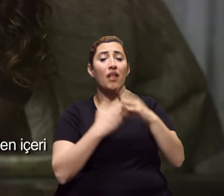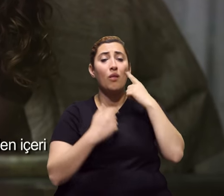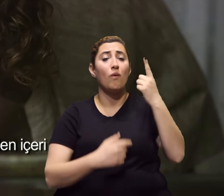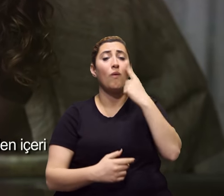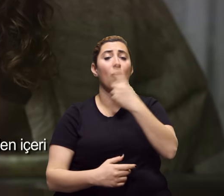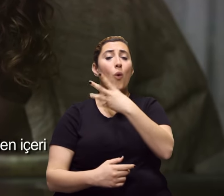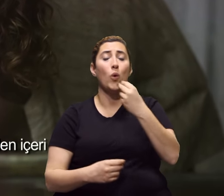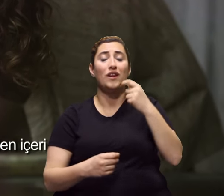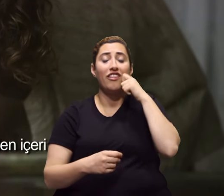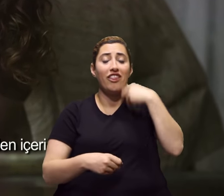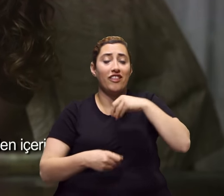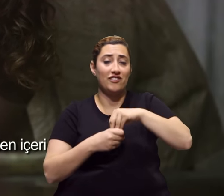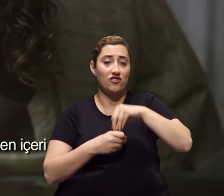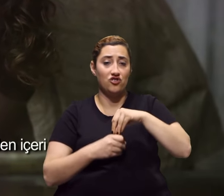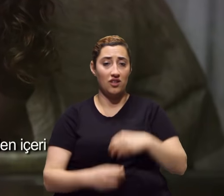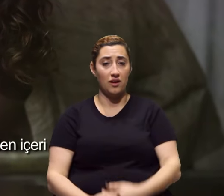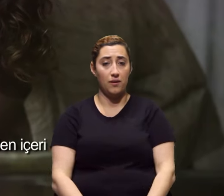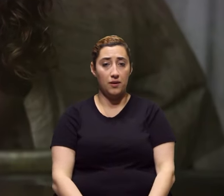dinden içeri.